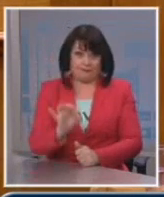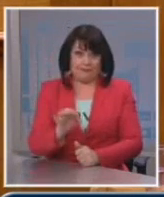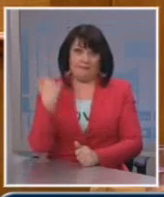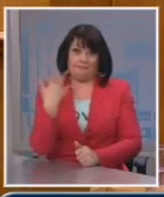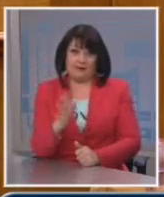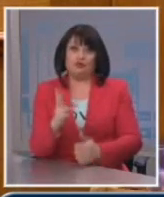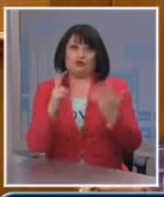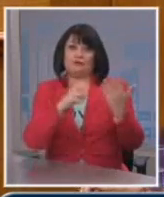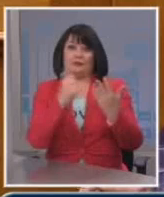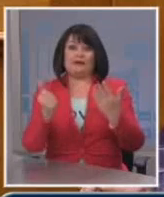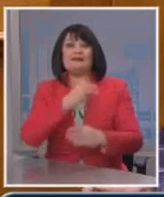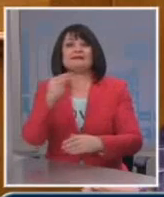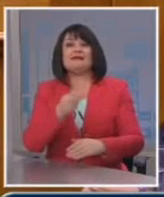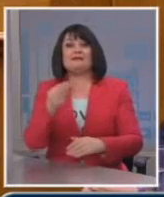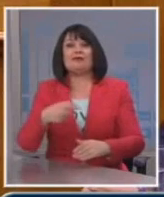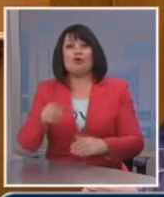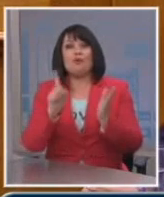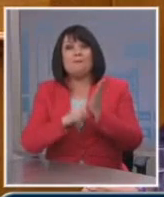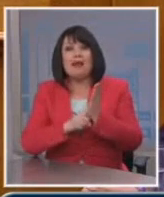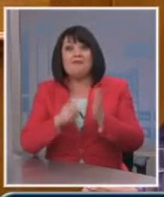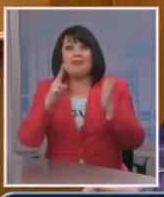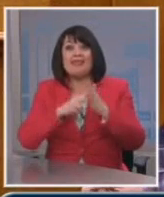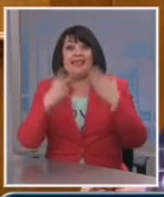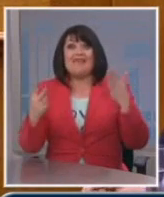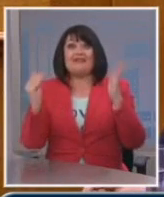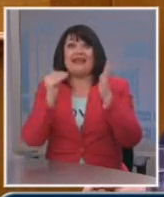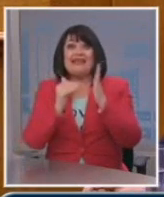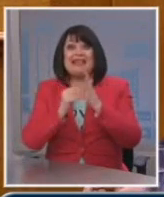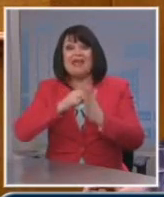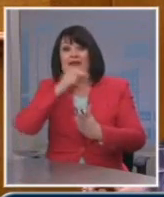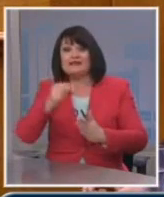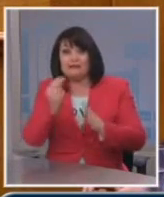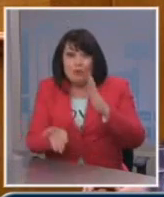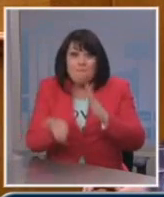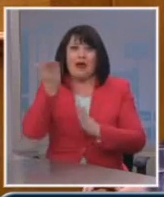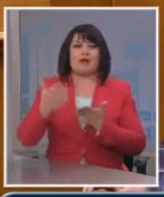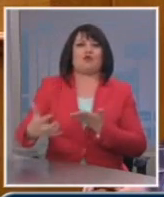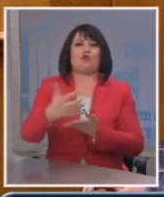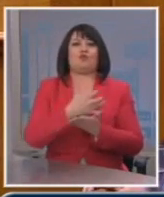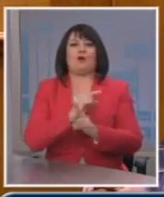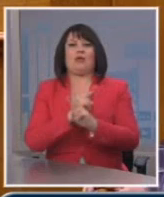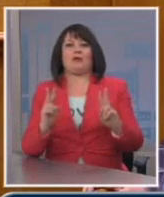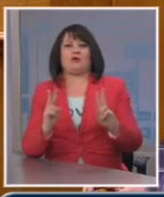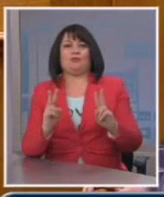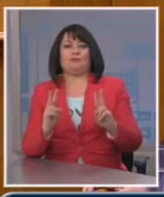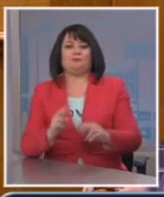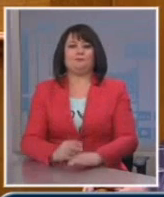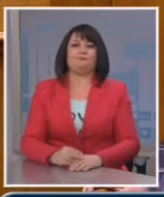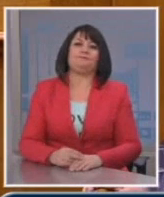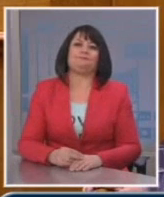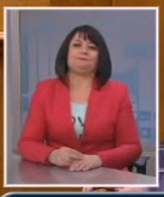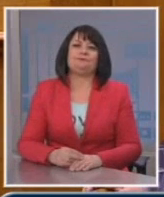ευρώ θα πρέπει να έχει πάνω από 17.000 ευρώ καθαρό φορολογητέο εισόδημα. Διότι σε όλα